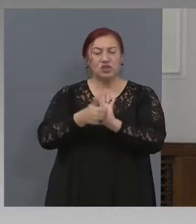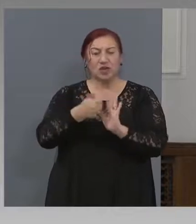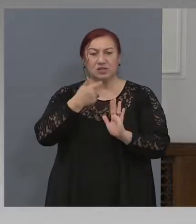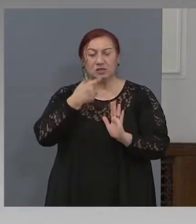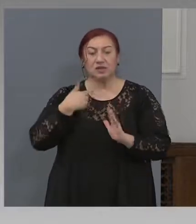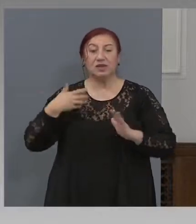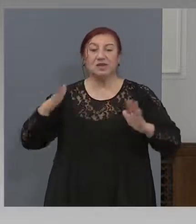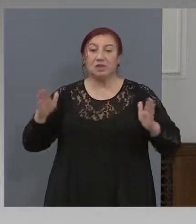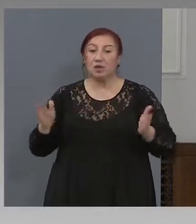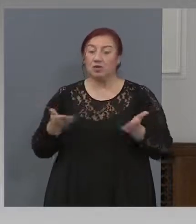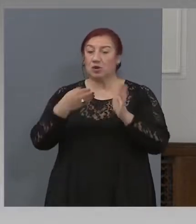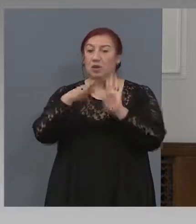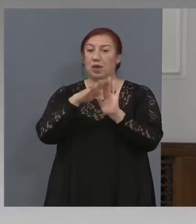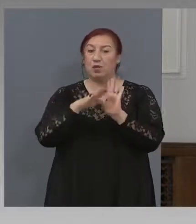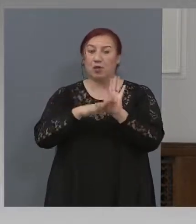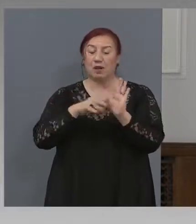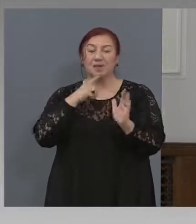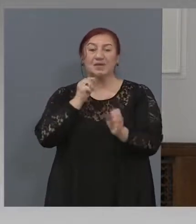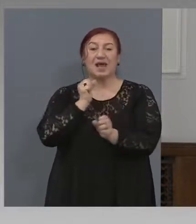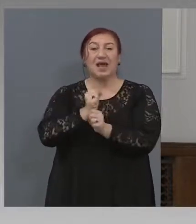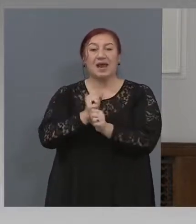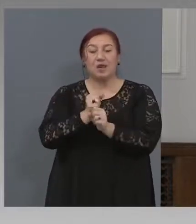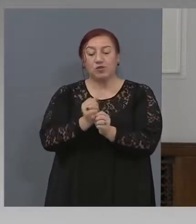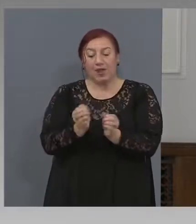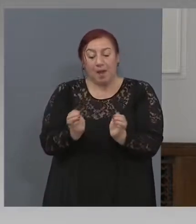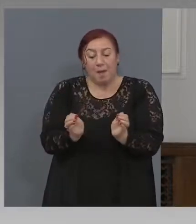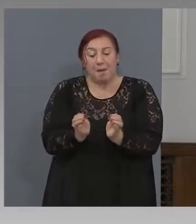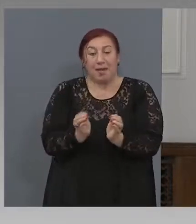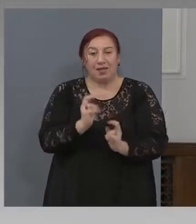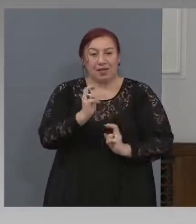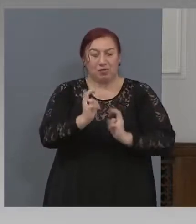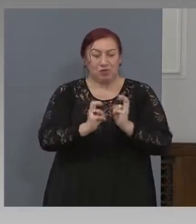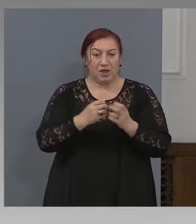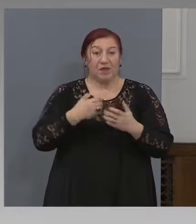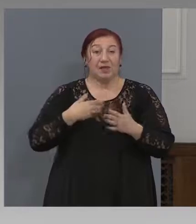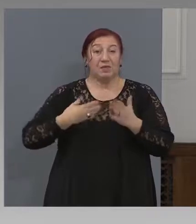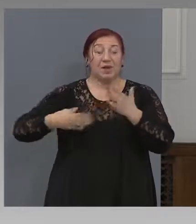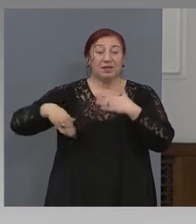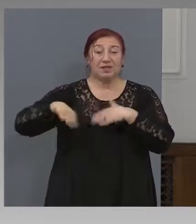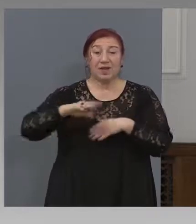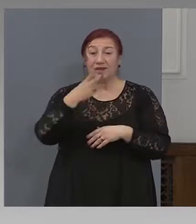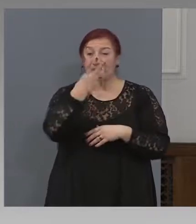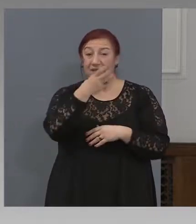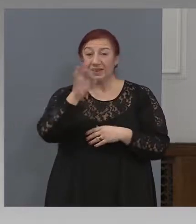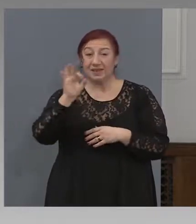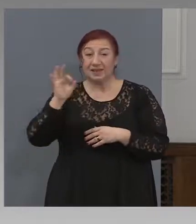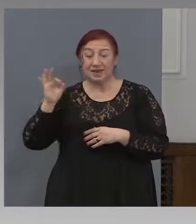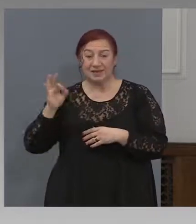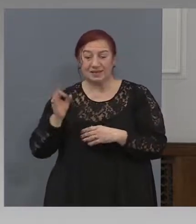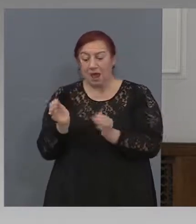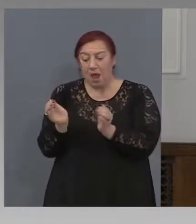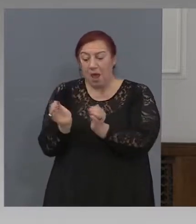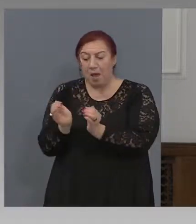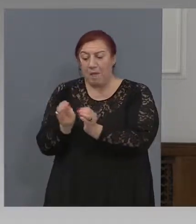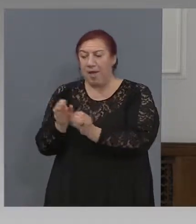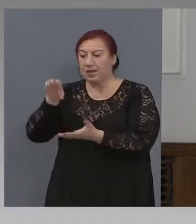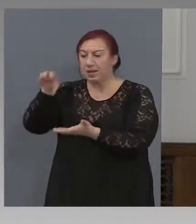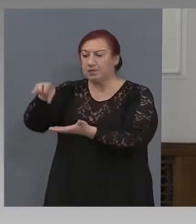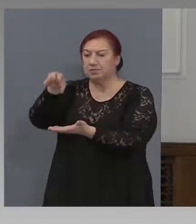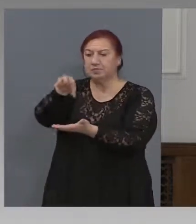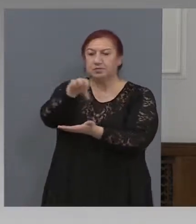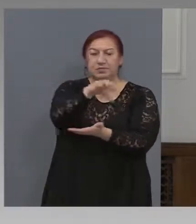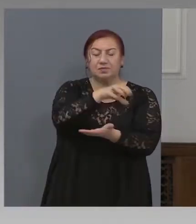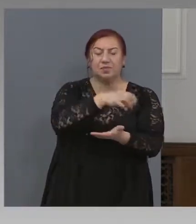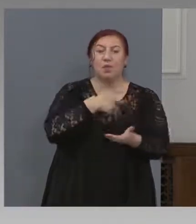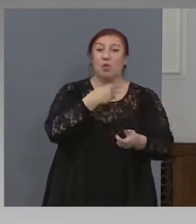за работа с малки производители. Ние вече имаме над 300 малки регионални, локални производители, които доставят